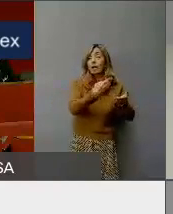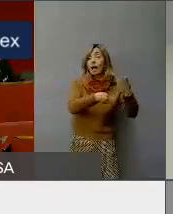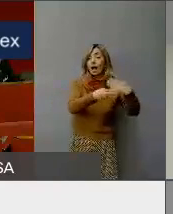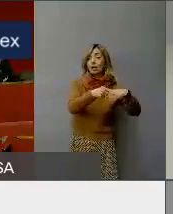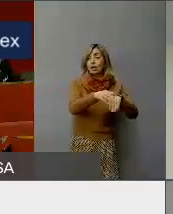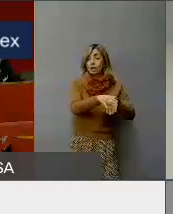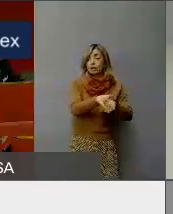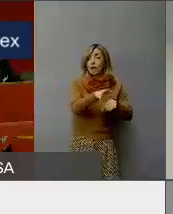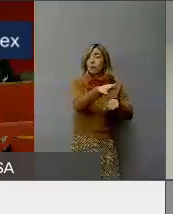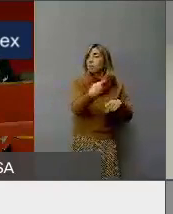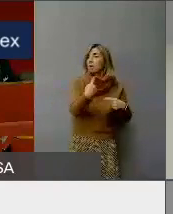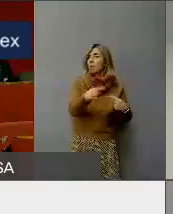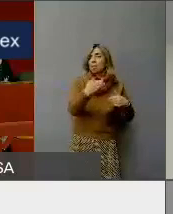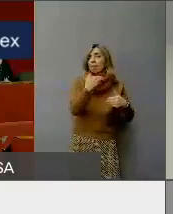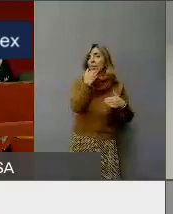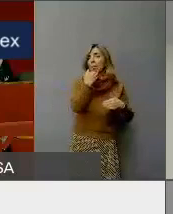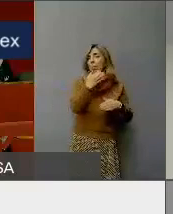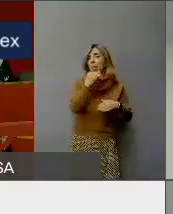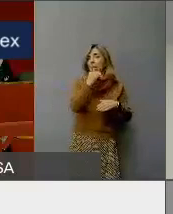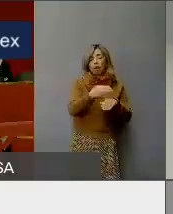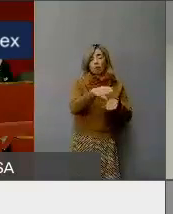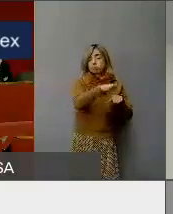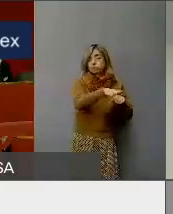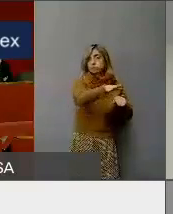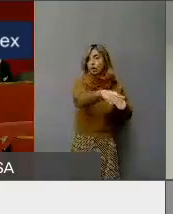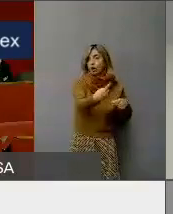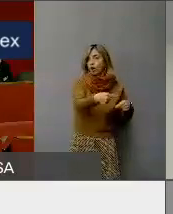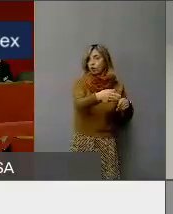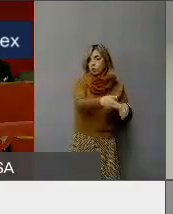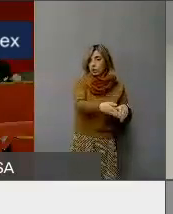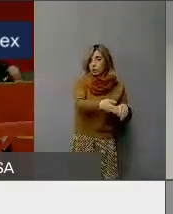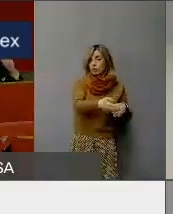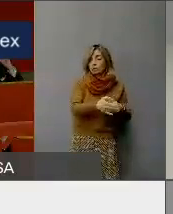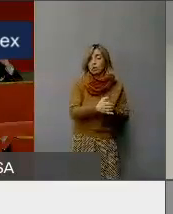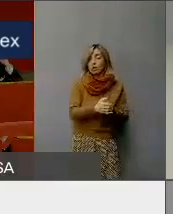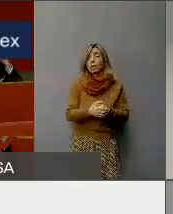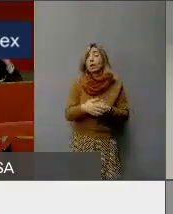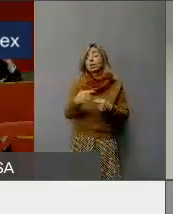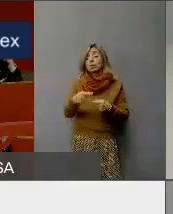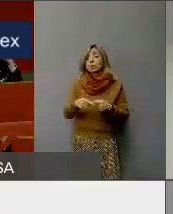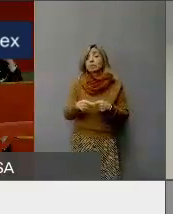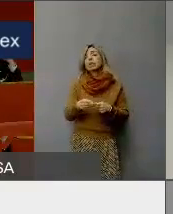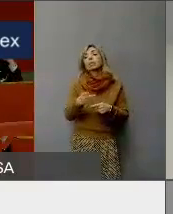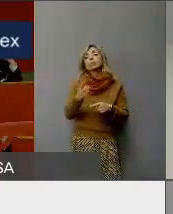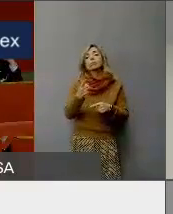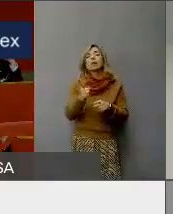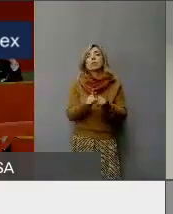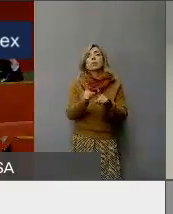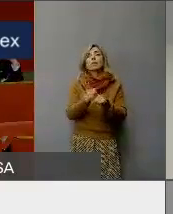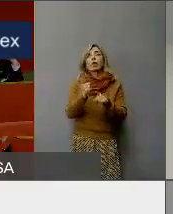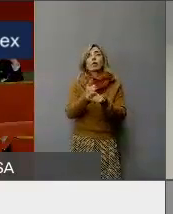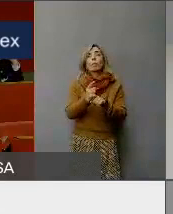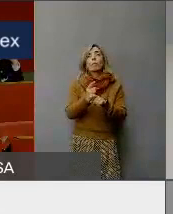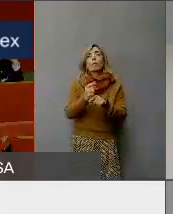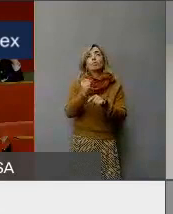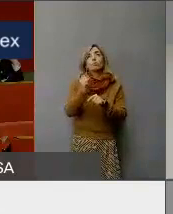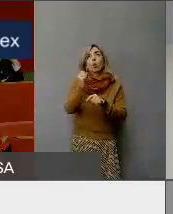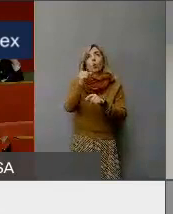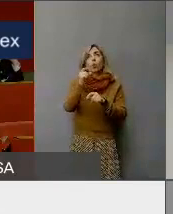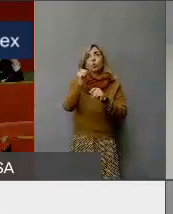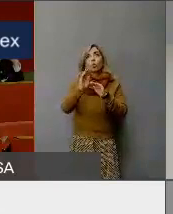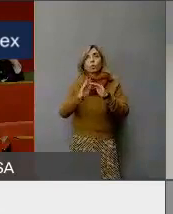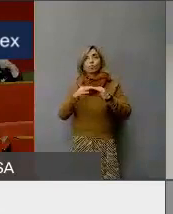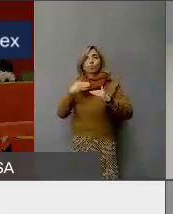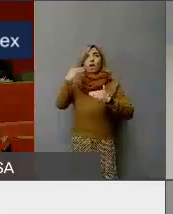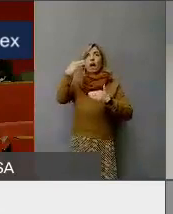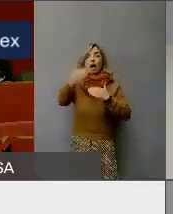salto di carattere culturale di un'intera comunità però dare un segnale già che vada in questo senso io credo che